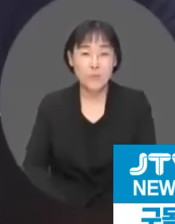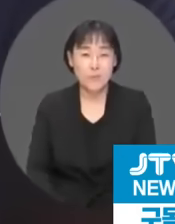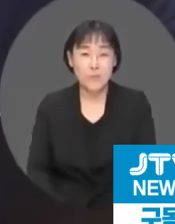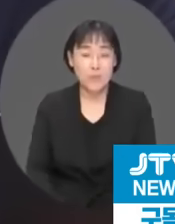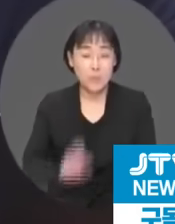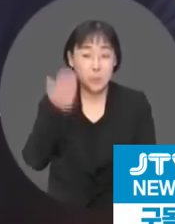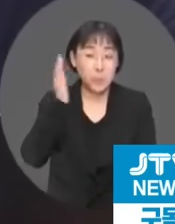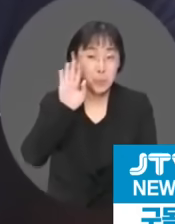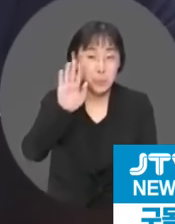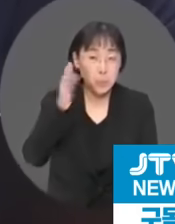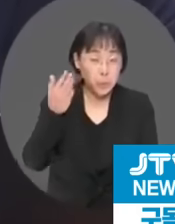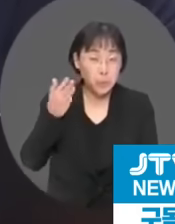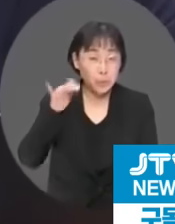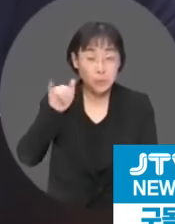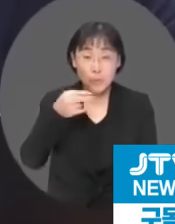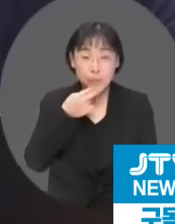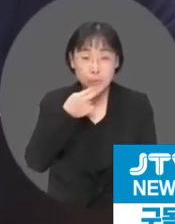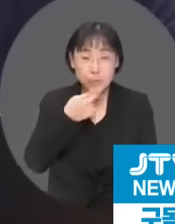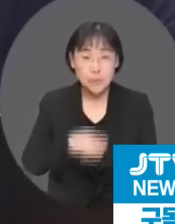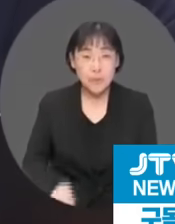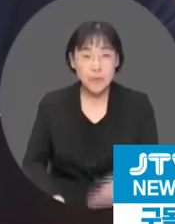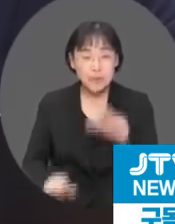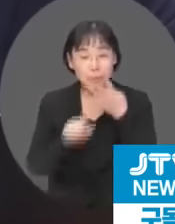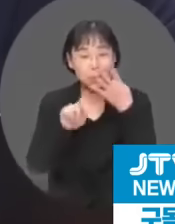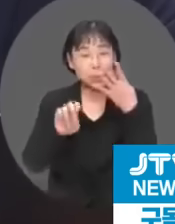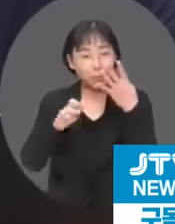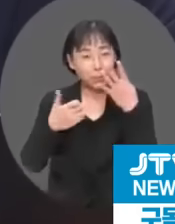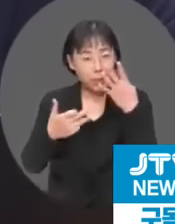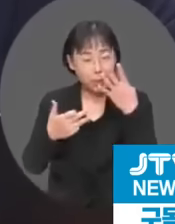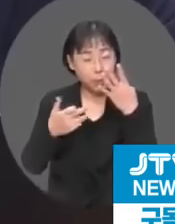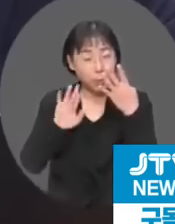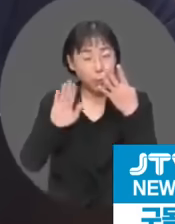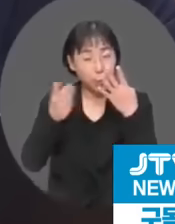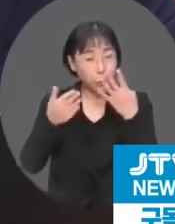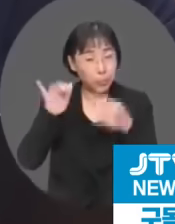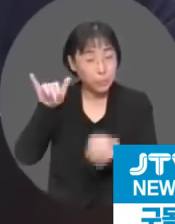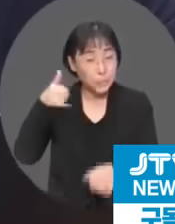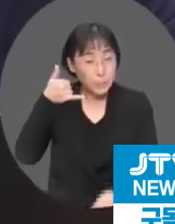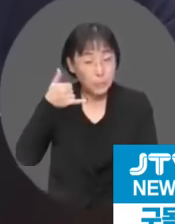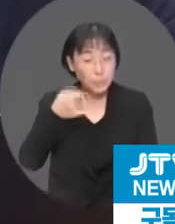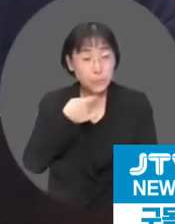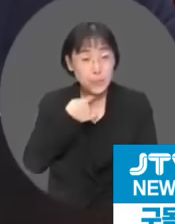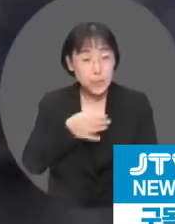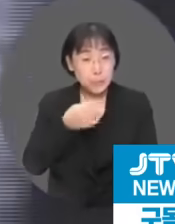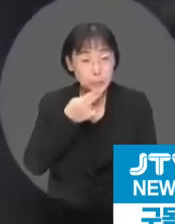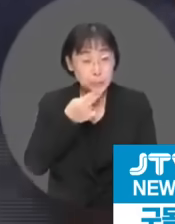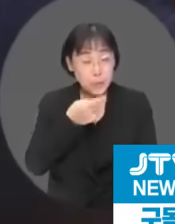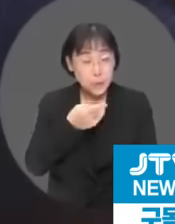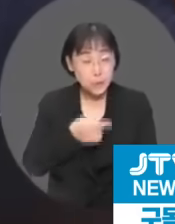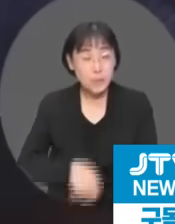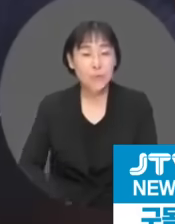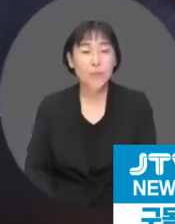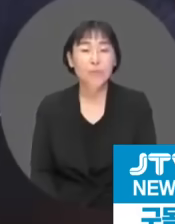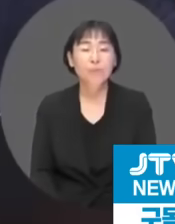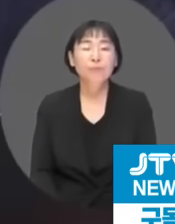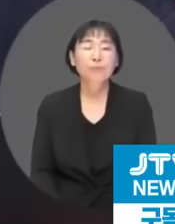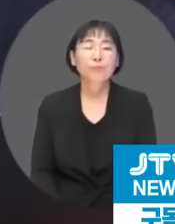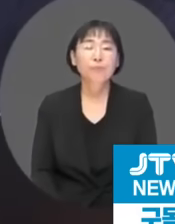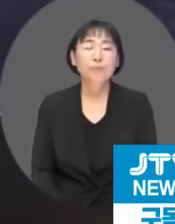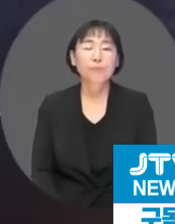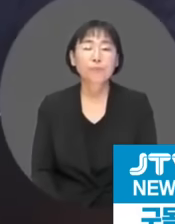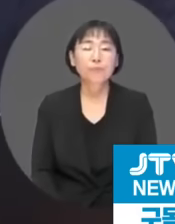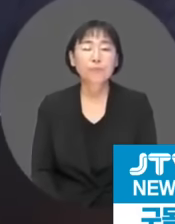없다 뭐이 자리에 뭐 우리 천나라 의원도 같이 활동했습니다네 리 우리 유일